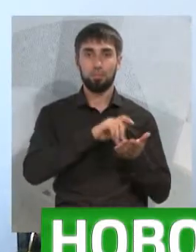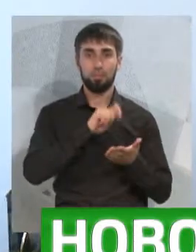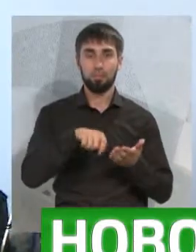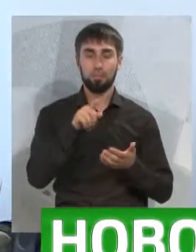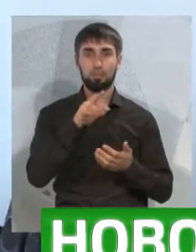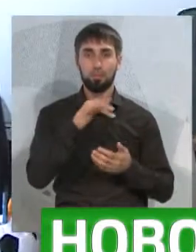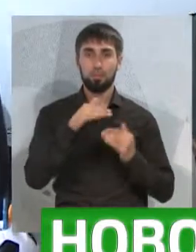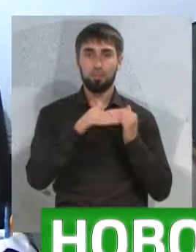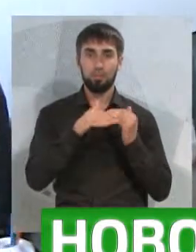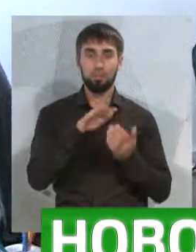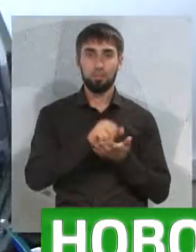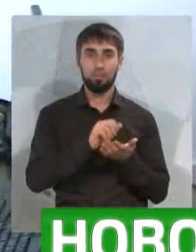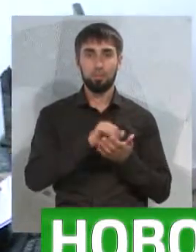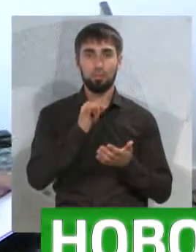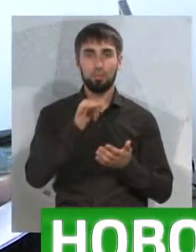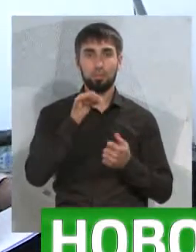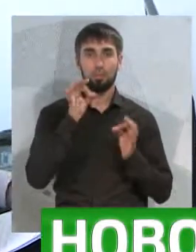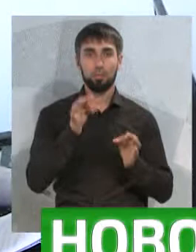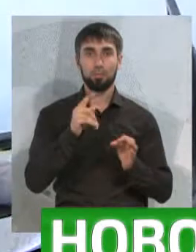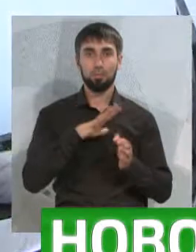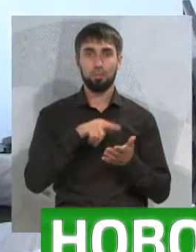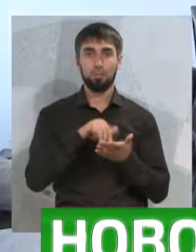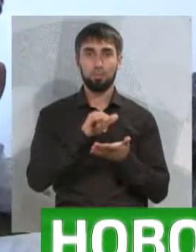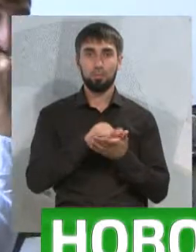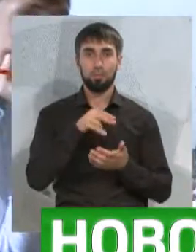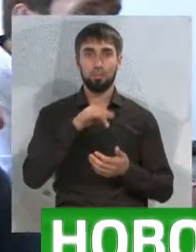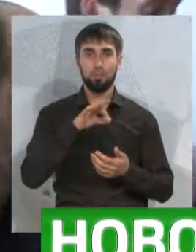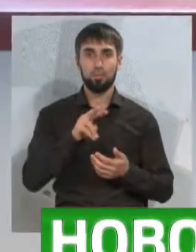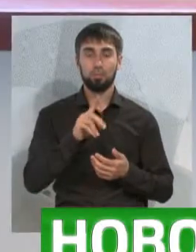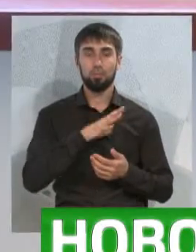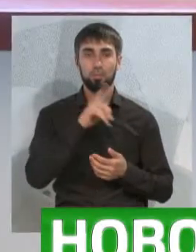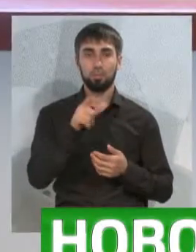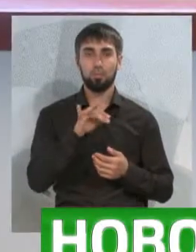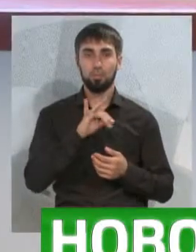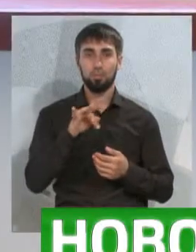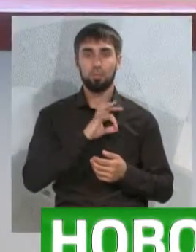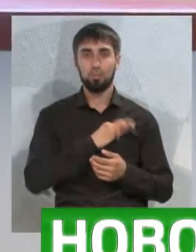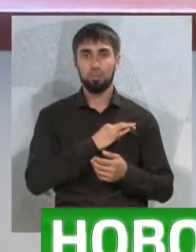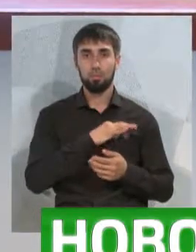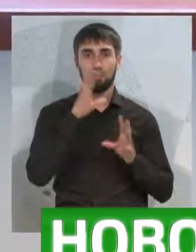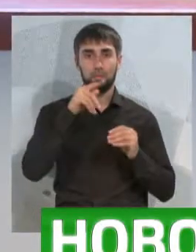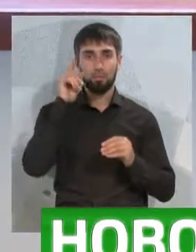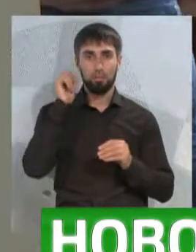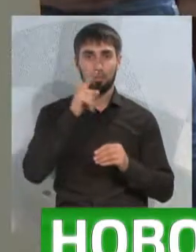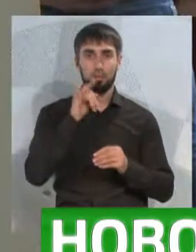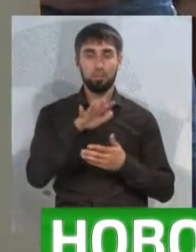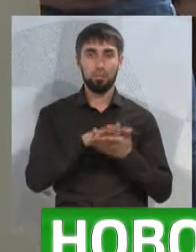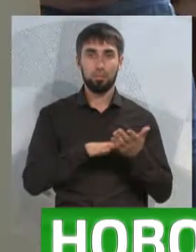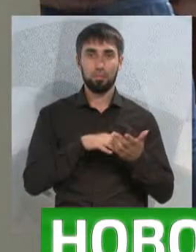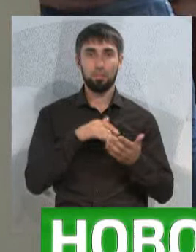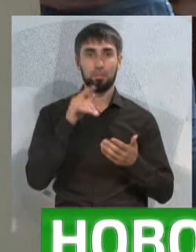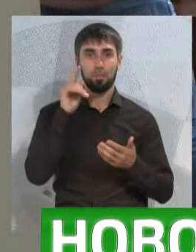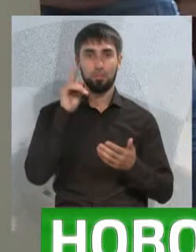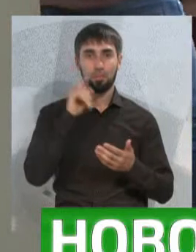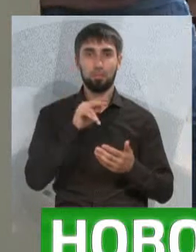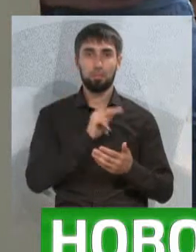полевые занятия, учились правильно составлять административные протоколы, чтобы инспекторы были юридически подкованы и в дальнейшем умели работать